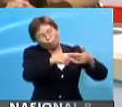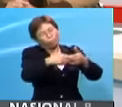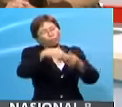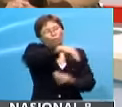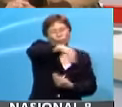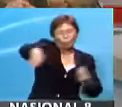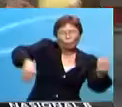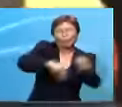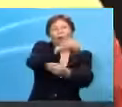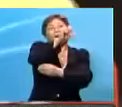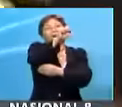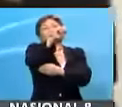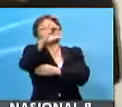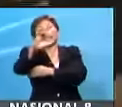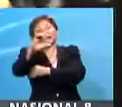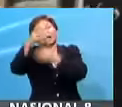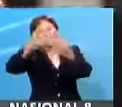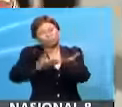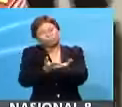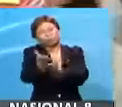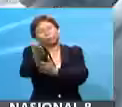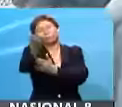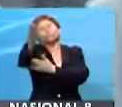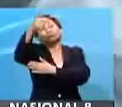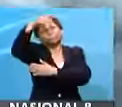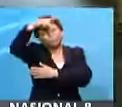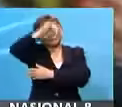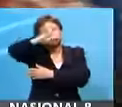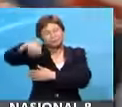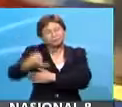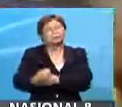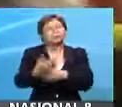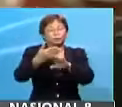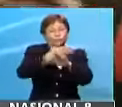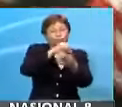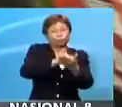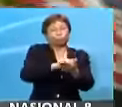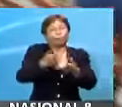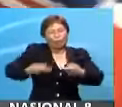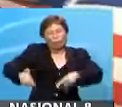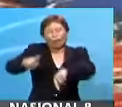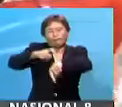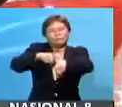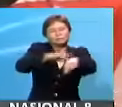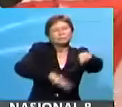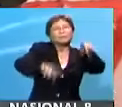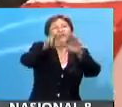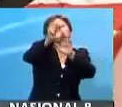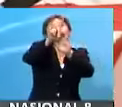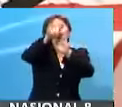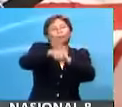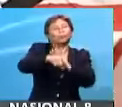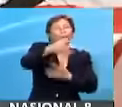pusingan di Litar Sepang sebelum bergerak menuju ke dataran Putrajaya. Sebelum itu, beliau meluangkan masa kira-kira setengah